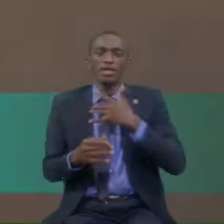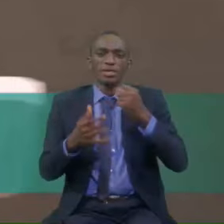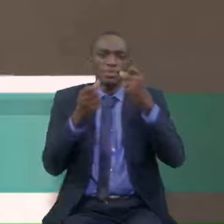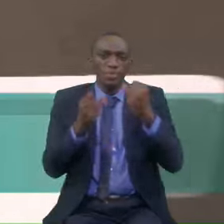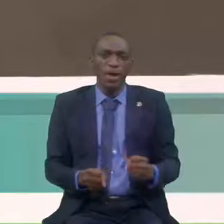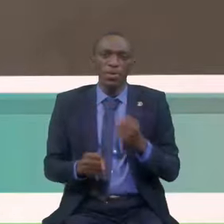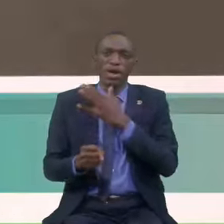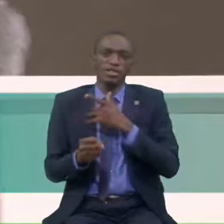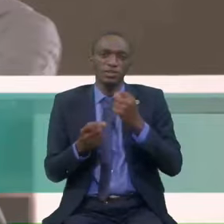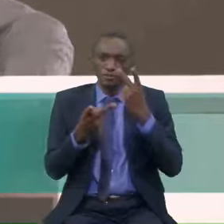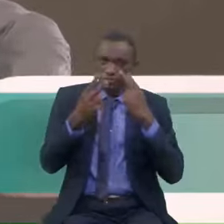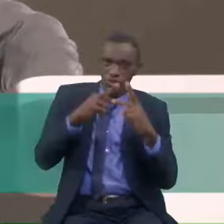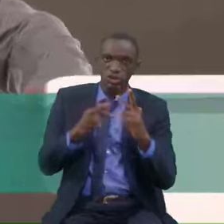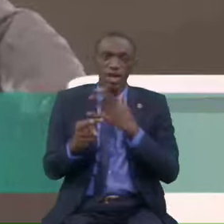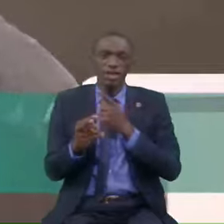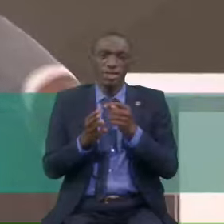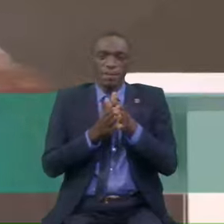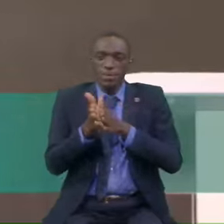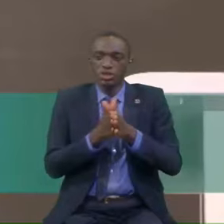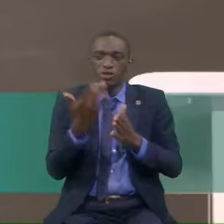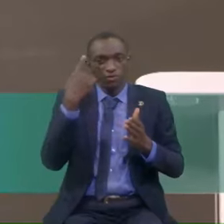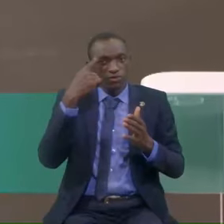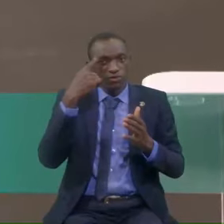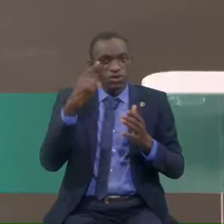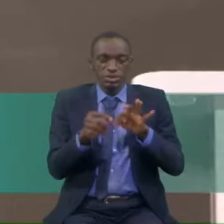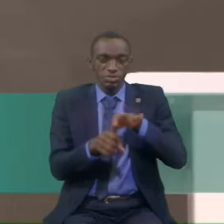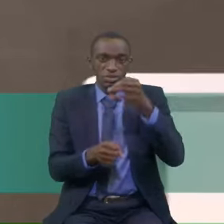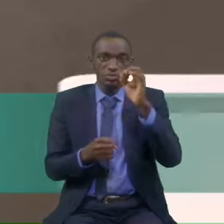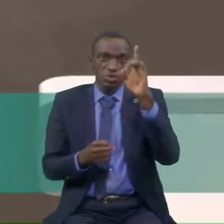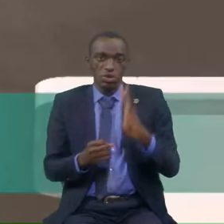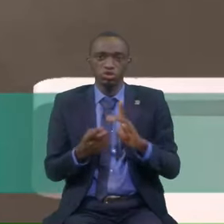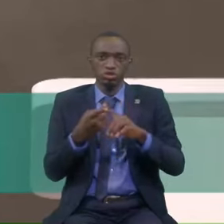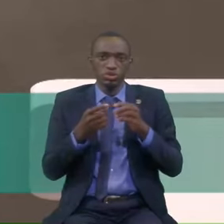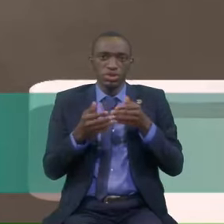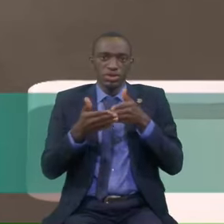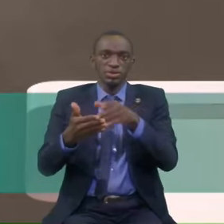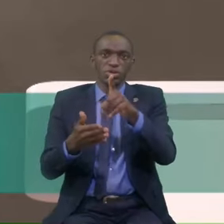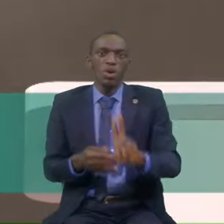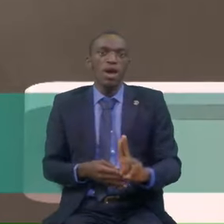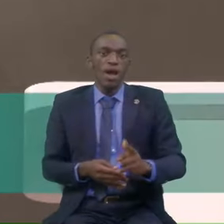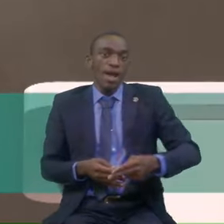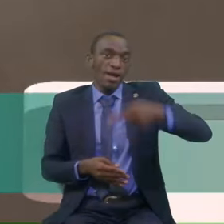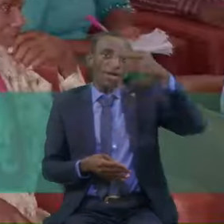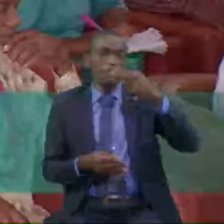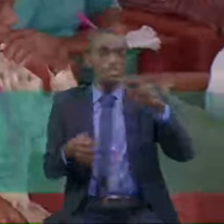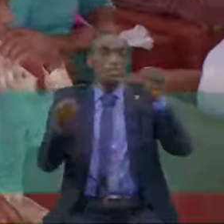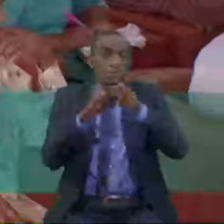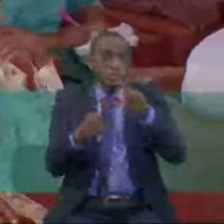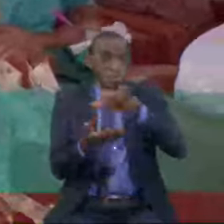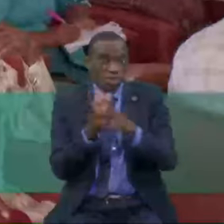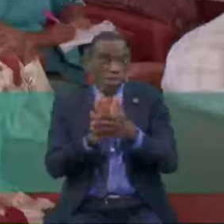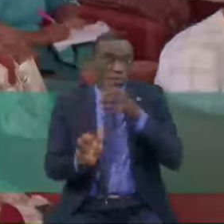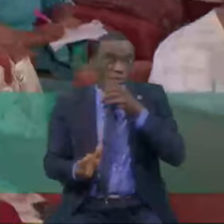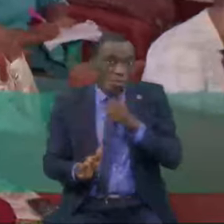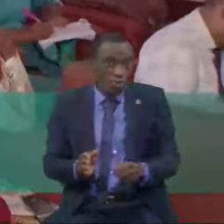La passion de l'Esprit de Dieu pour t'amener plus haut. Comme tu prends de l'âge, ça